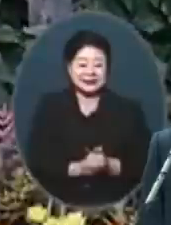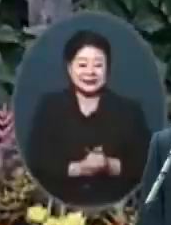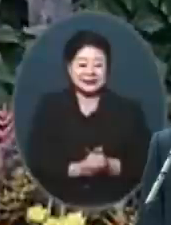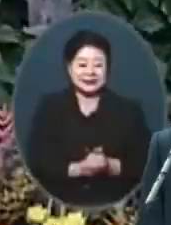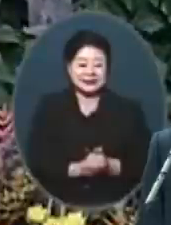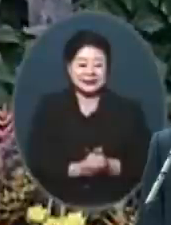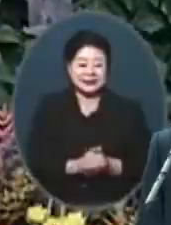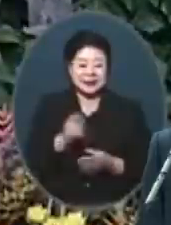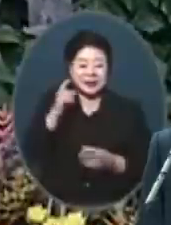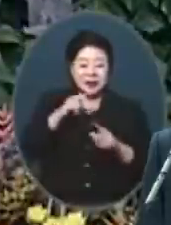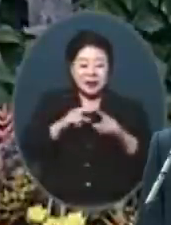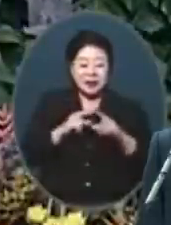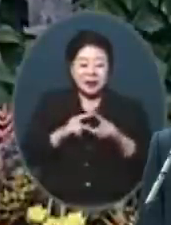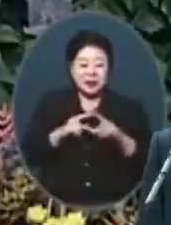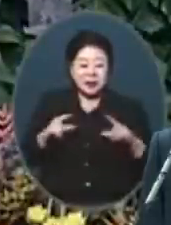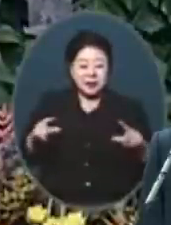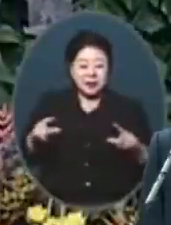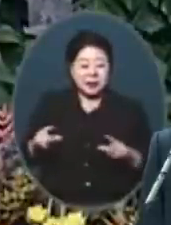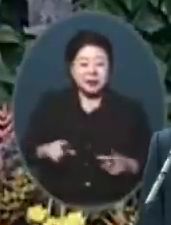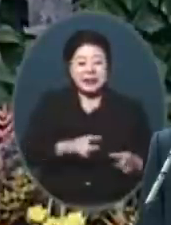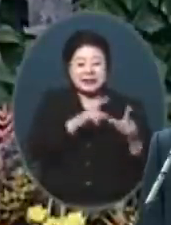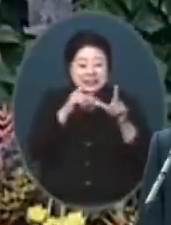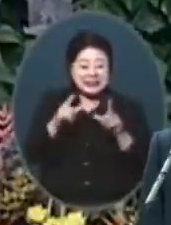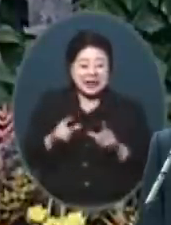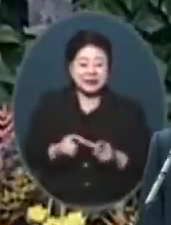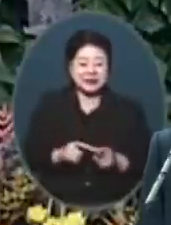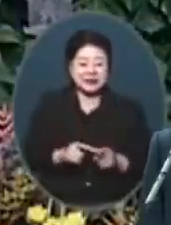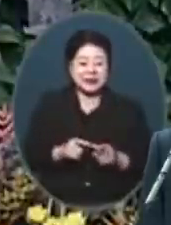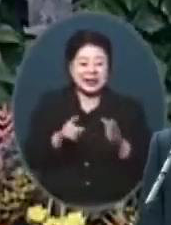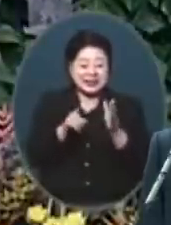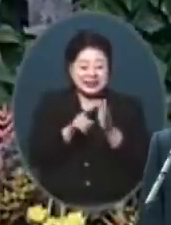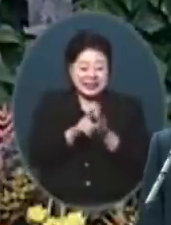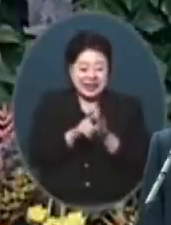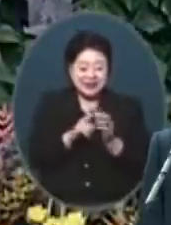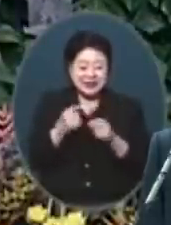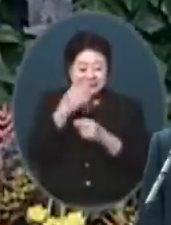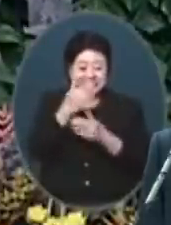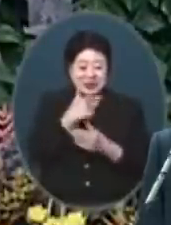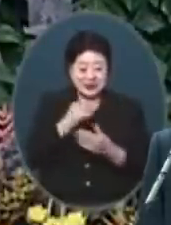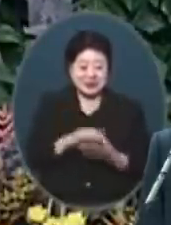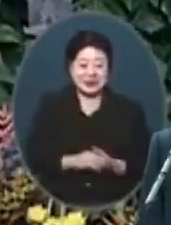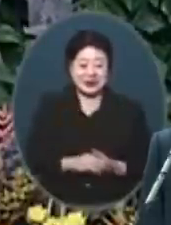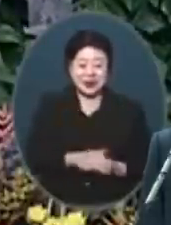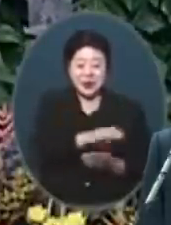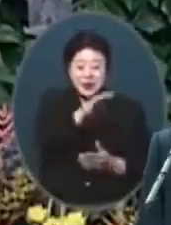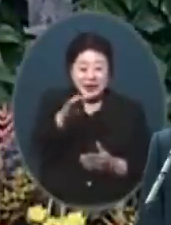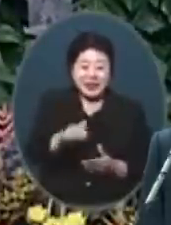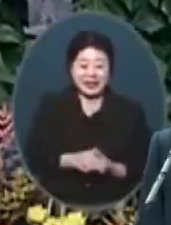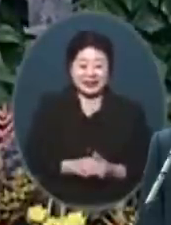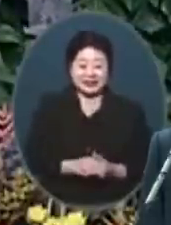평범한 삶과 신앙이라는 제목으로 은혜를 나누겠습니다. 우리가